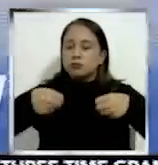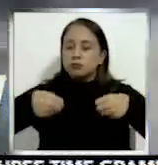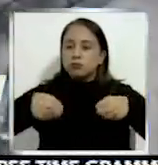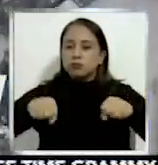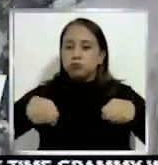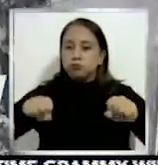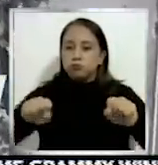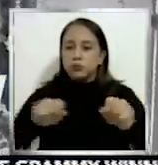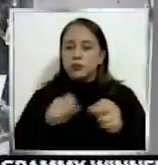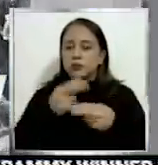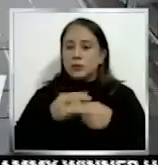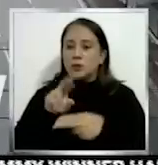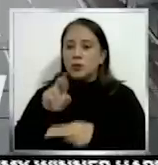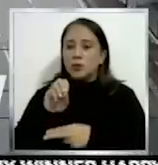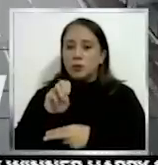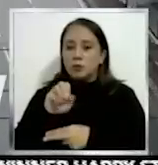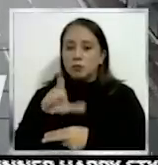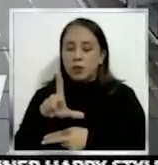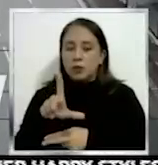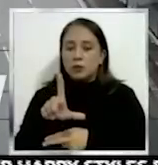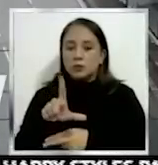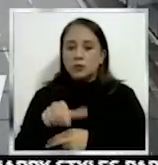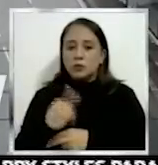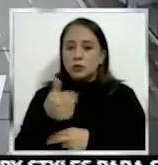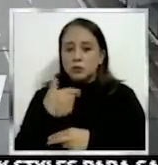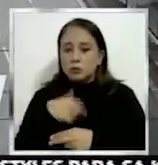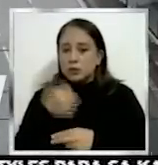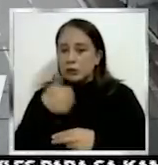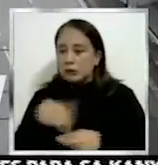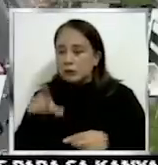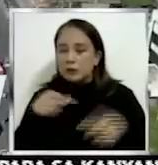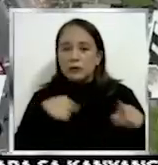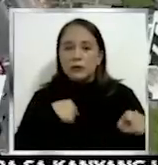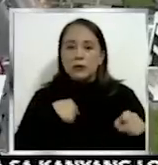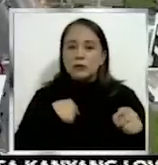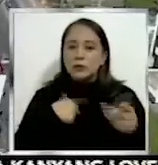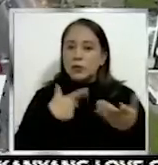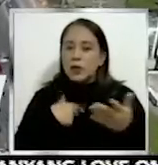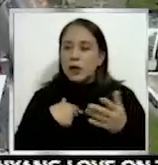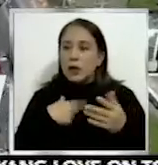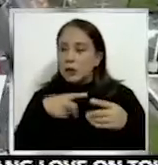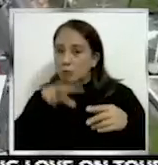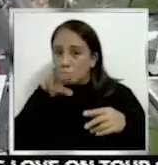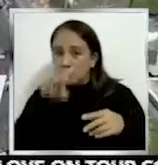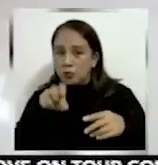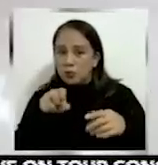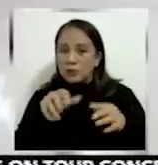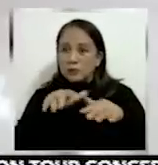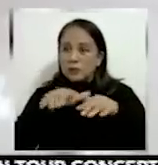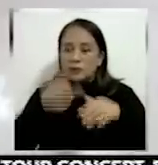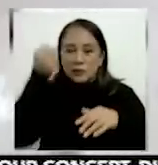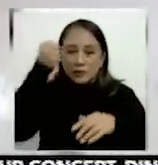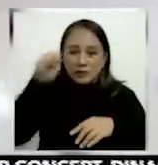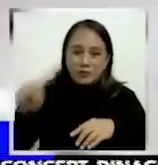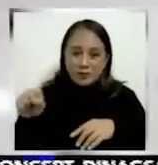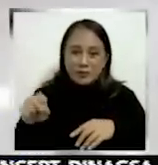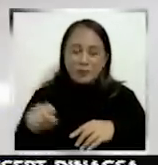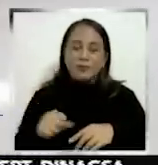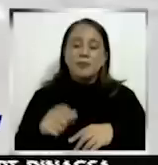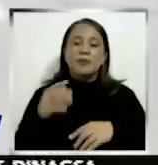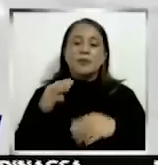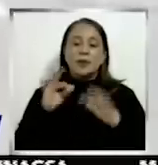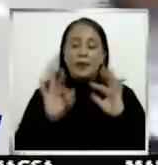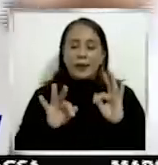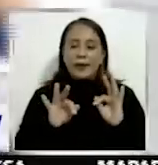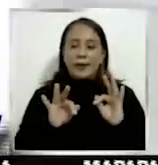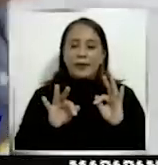Romel. Kaya kung saan-saan din tuloy, natsetsempuhan ng traffic violation. Kung malayo yung